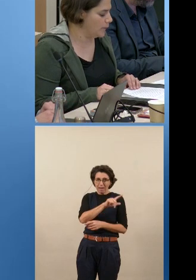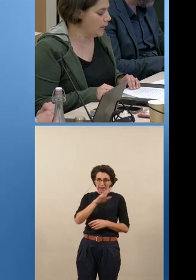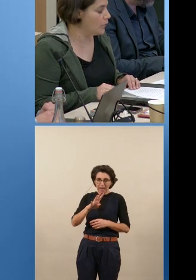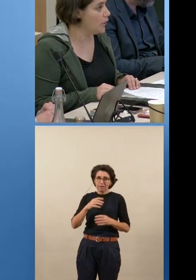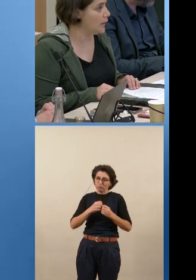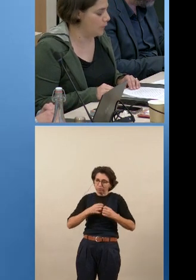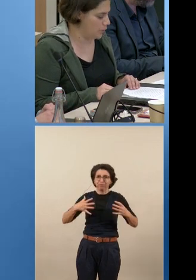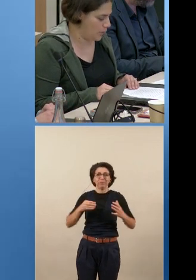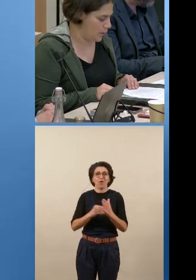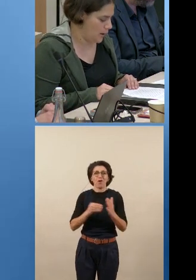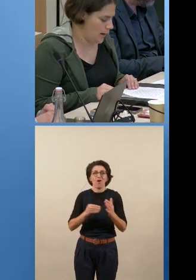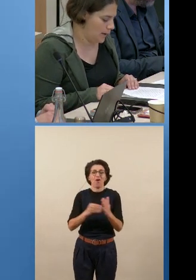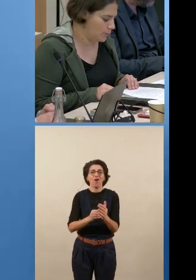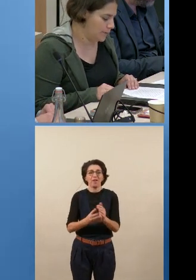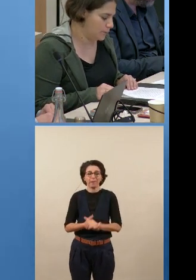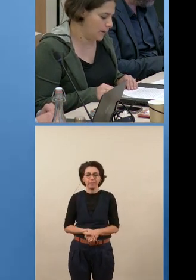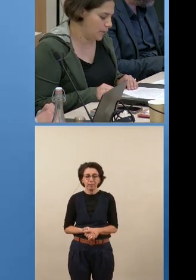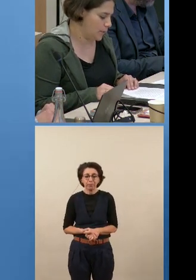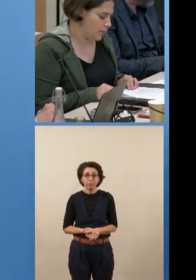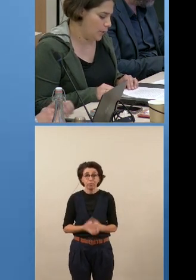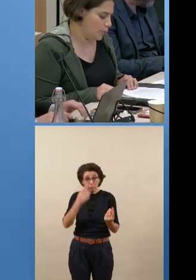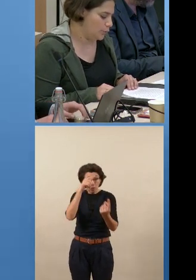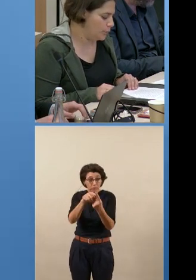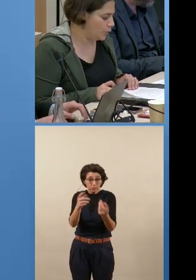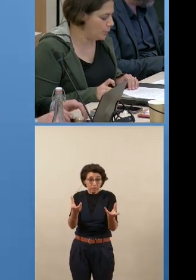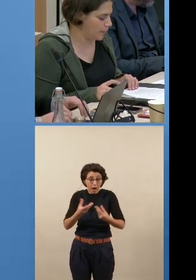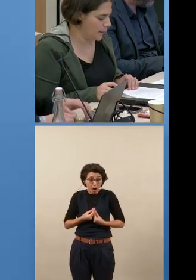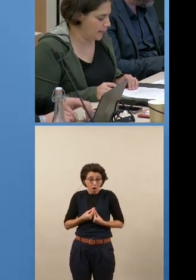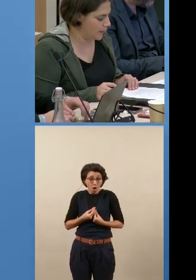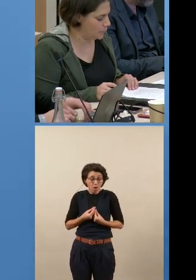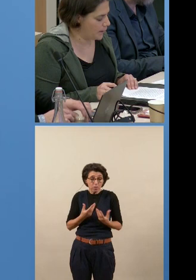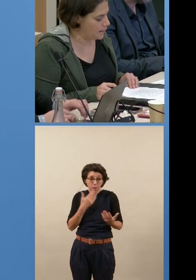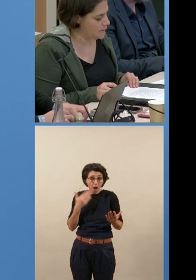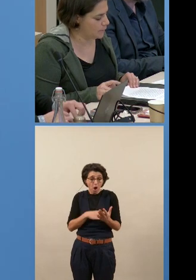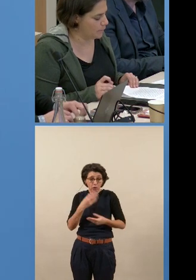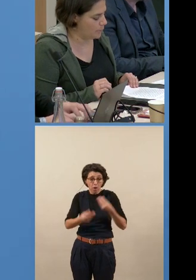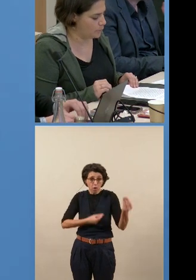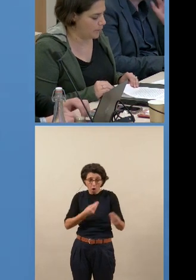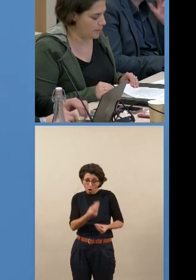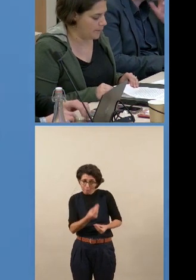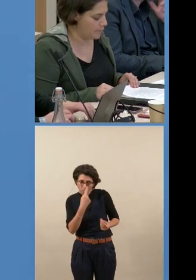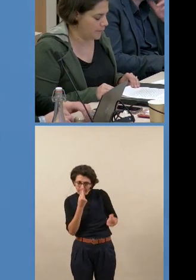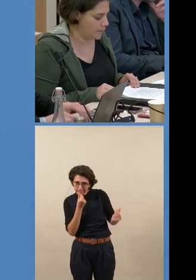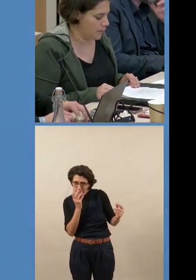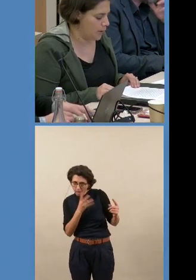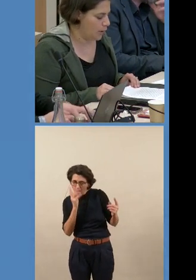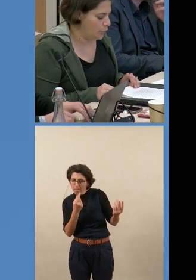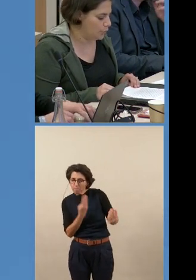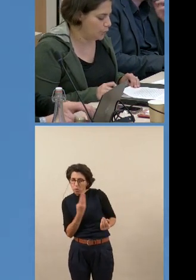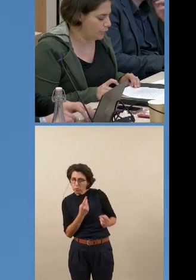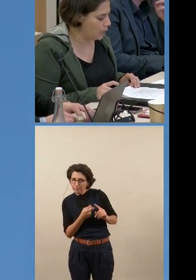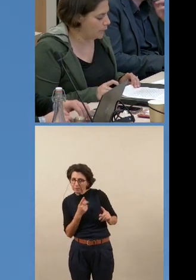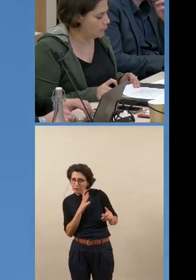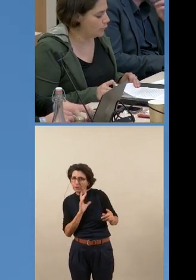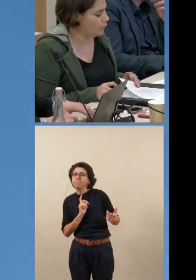d'améliorer encore et encore les conditions d'accueil de mieux repérer et d'accompagner les enfants à besoins spécifiques tout